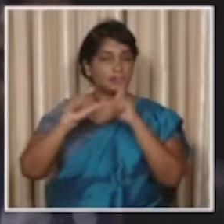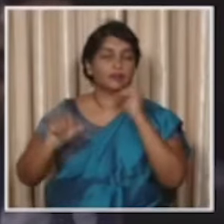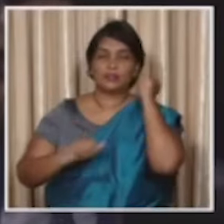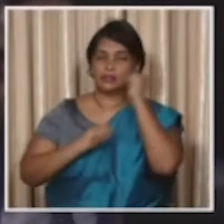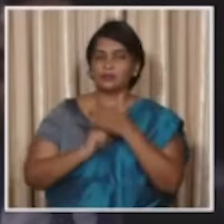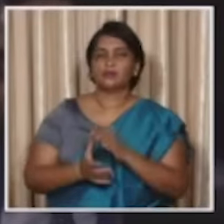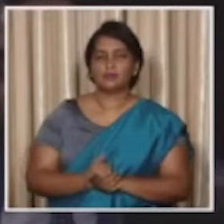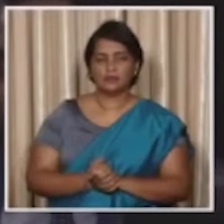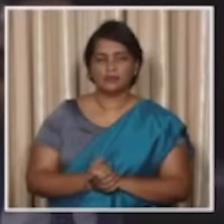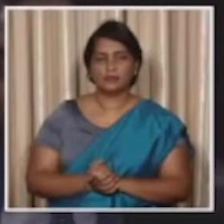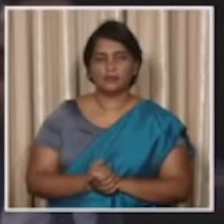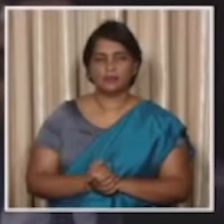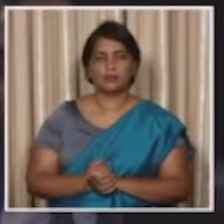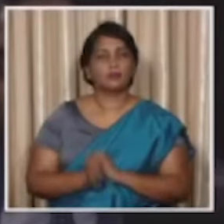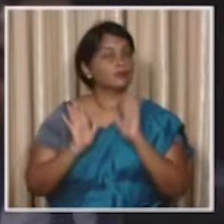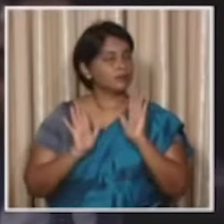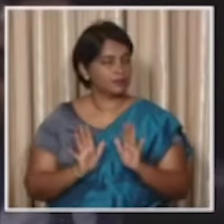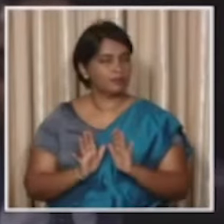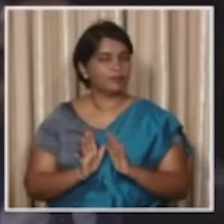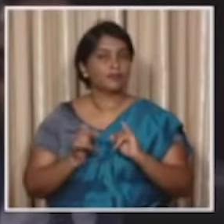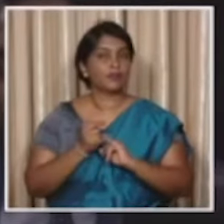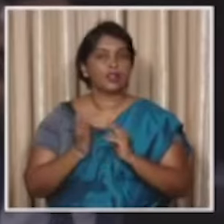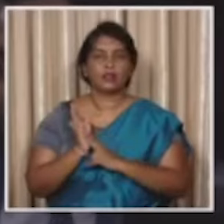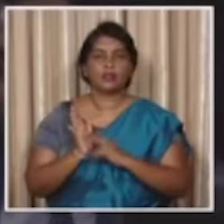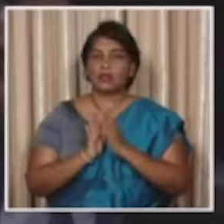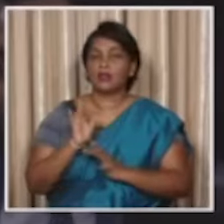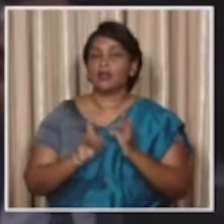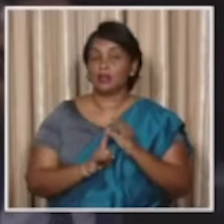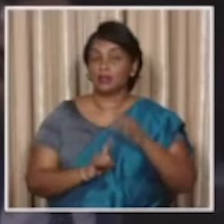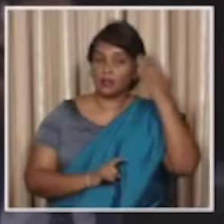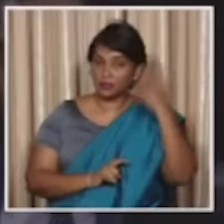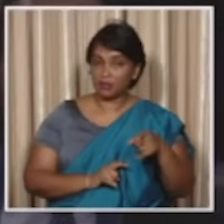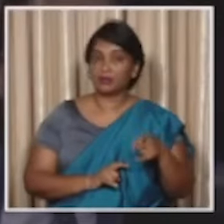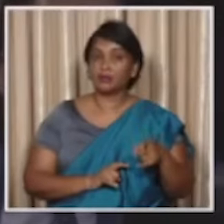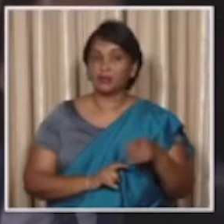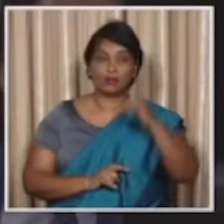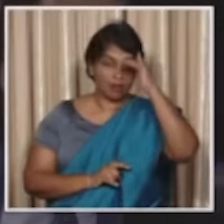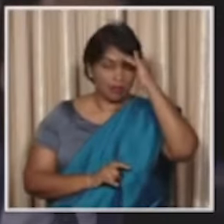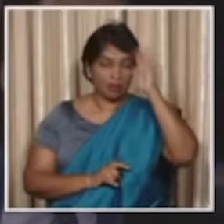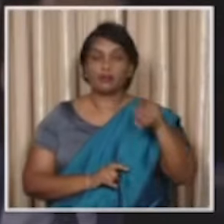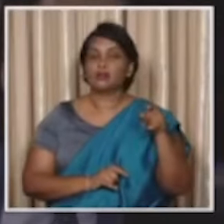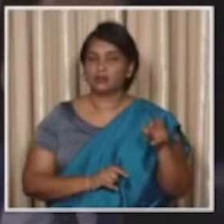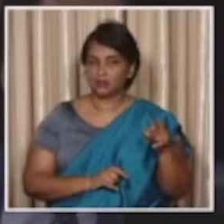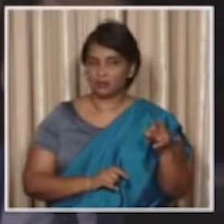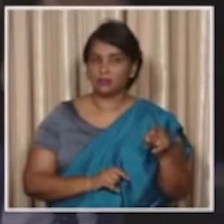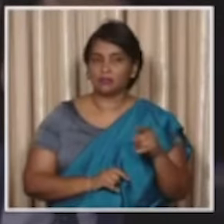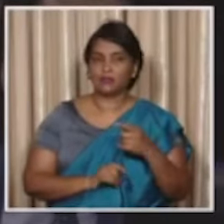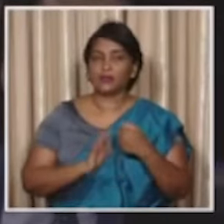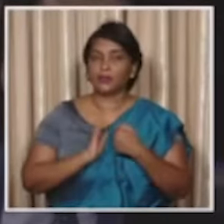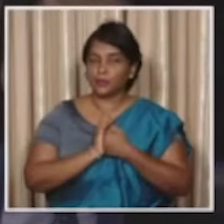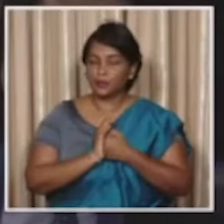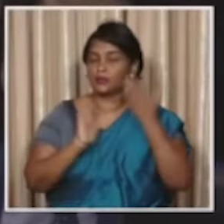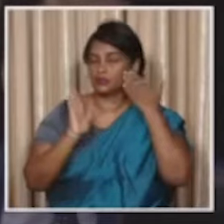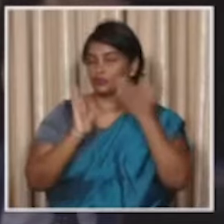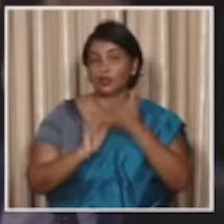අපහස. හැබැයි සනත් නිශාන්ත ඇමතිතුමාගේ දේහයට ඒ නායකයාට කෙලෙහිගුණේ දා